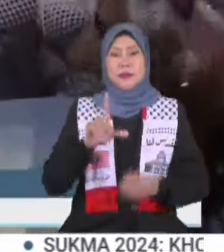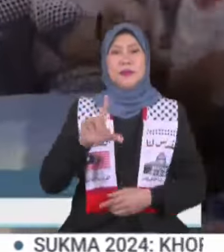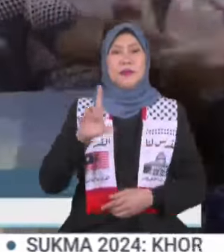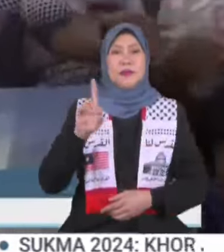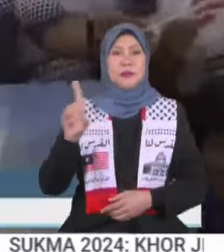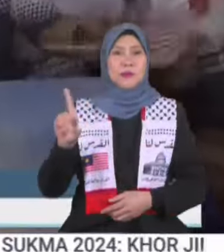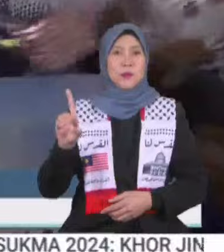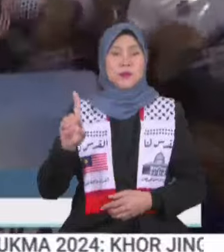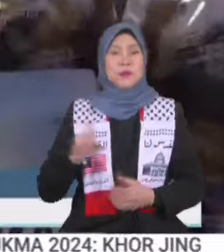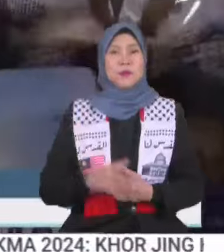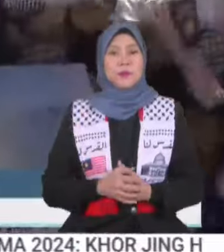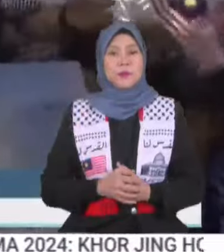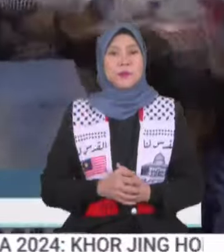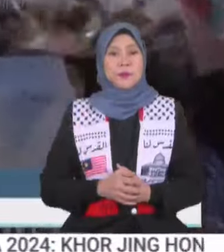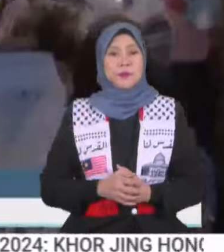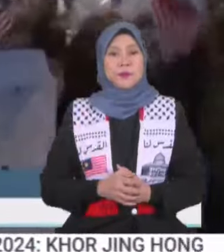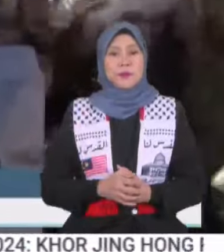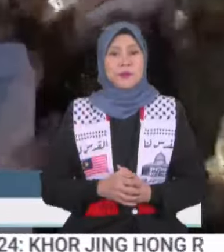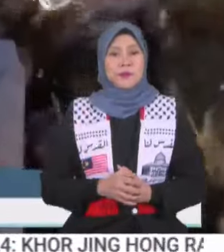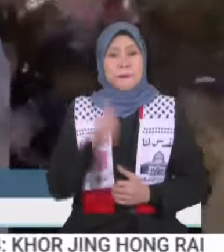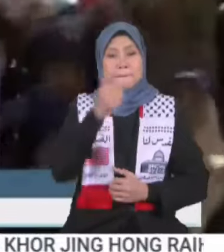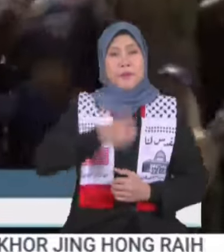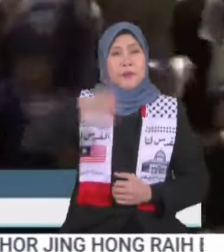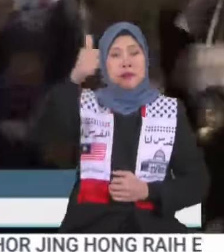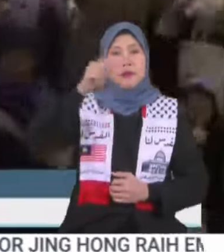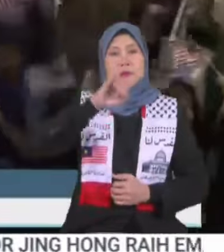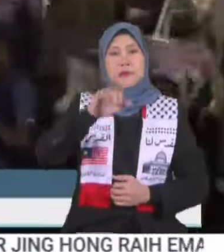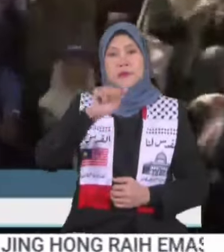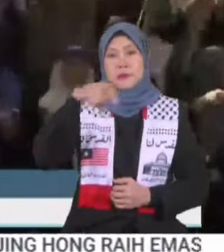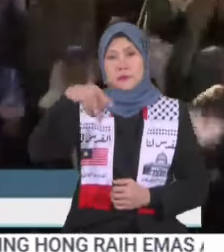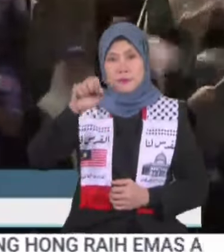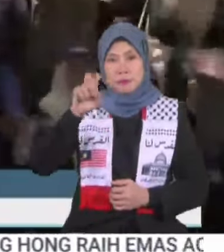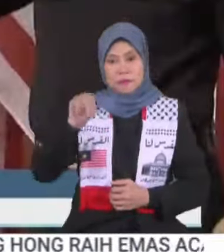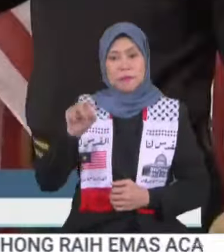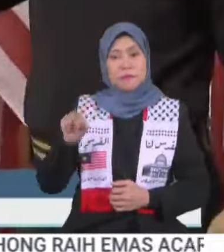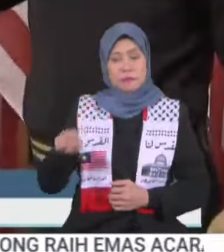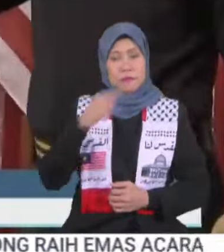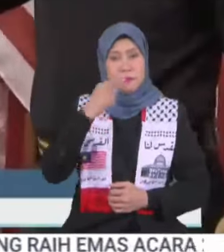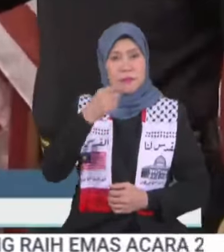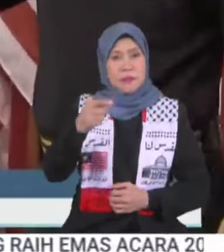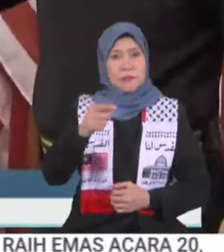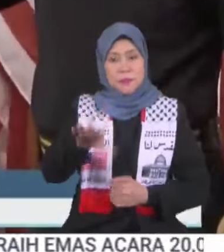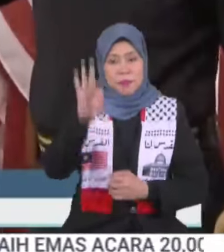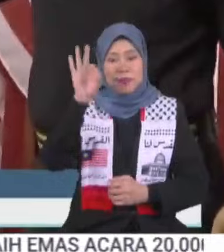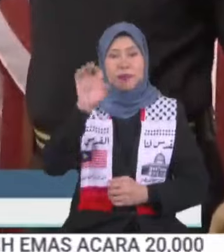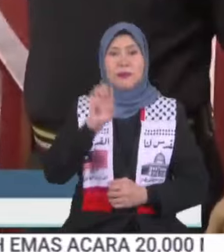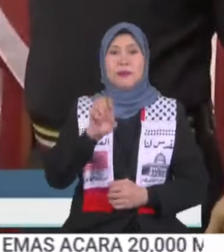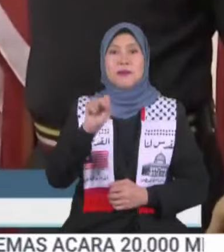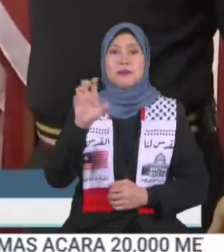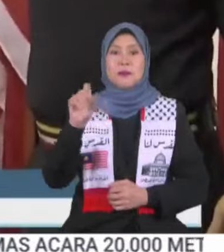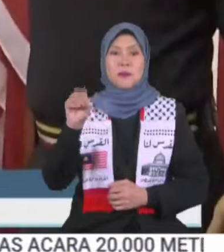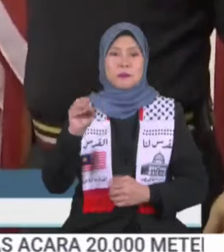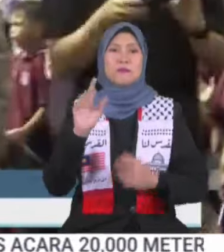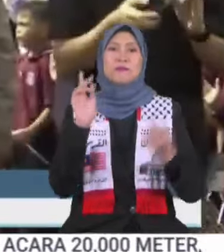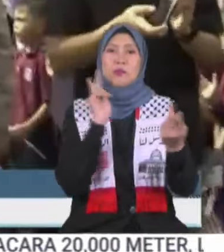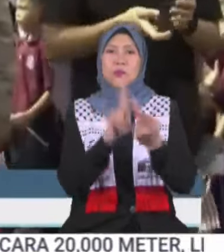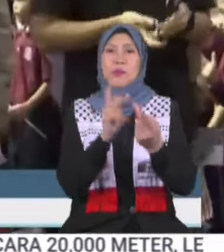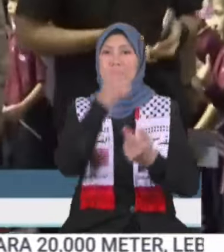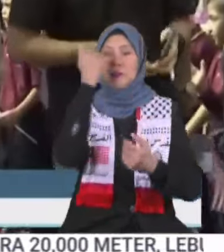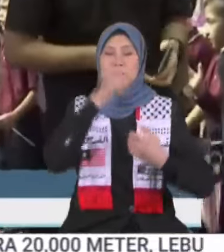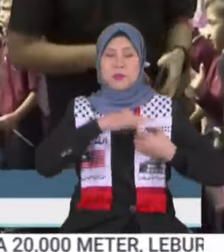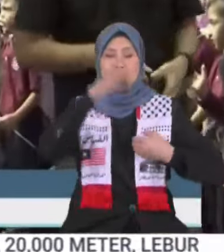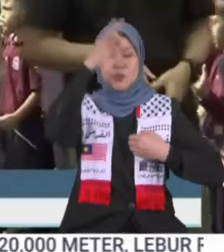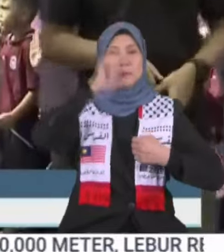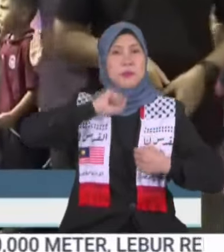dataran esom sementara itu pengarah Japan Sabah jinisa Mohamad Nor berkata pemilihan esom bertepatan dengan simbolik jiwa